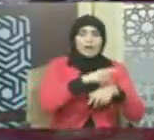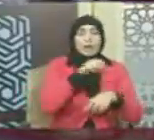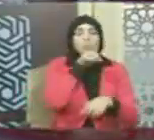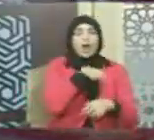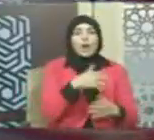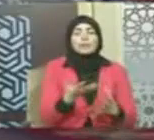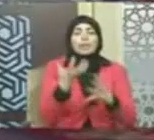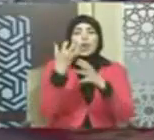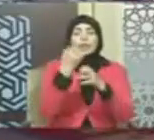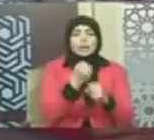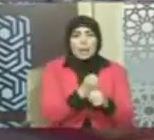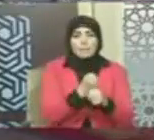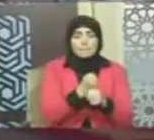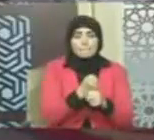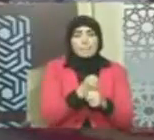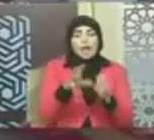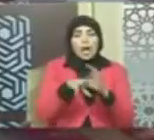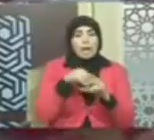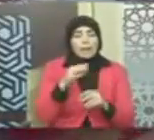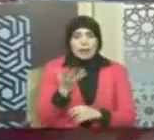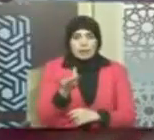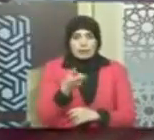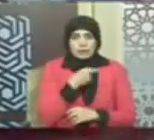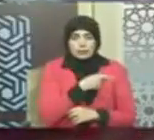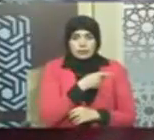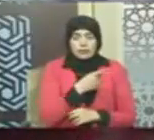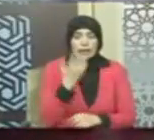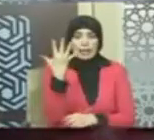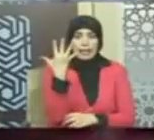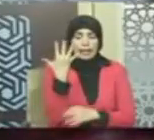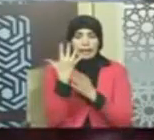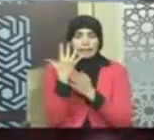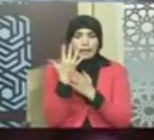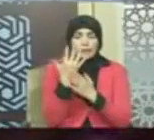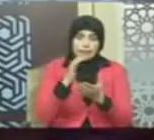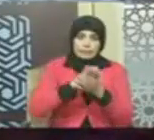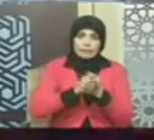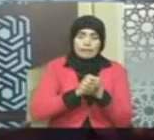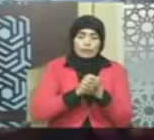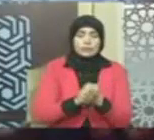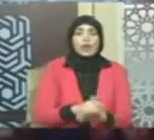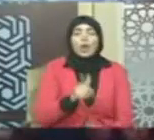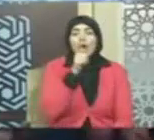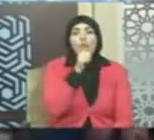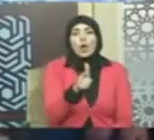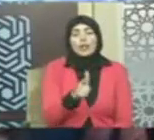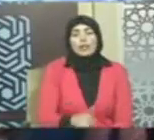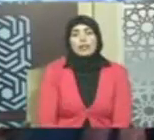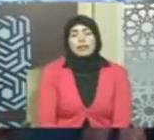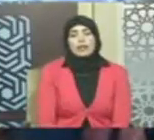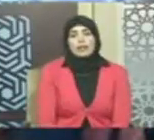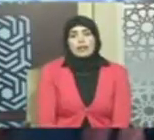صلى الله عليه وسلم إحدى يديه في الأخرى وقال: